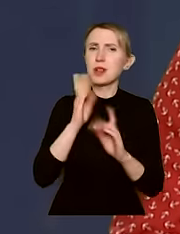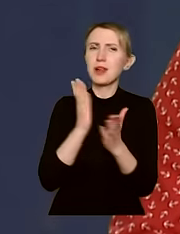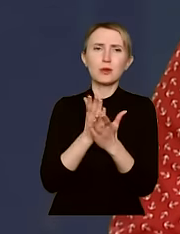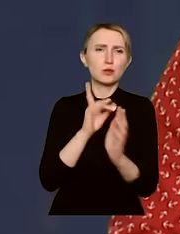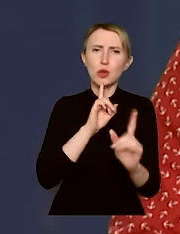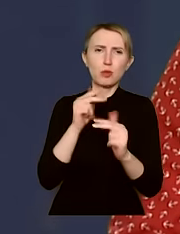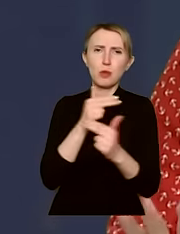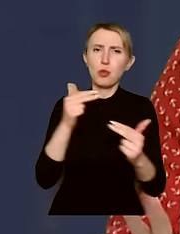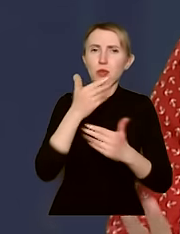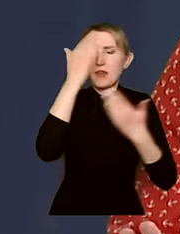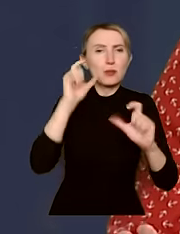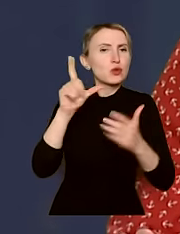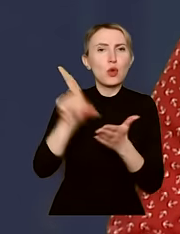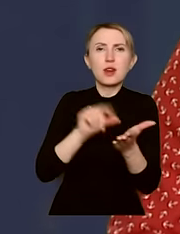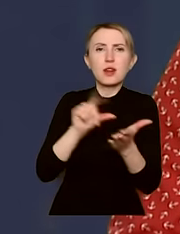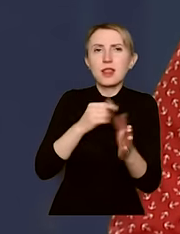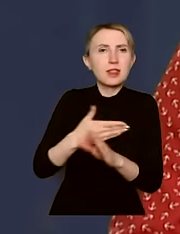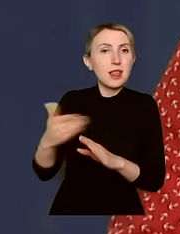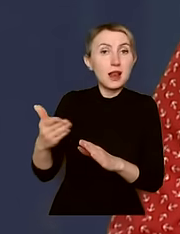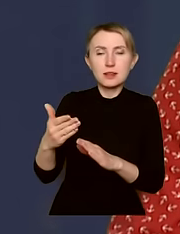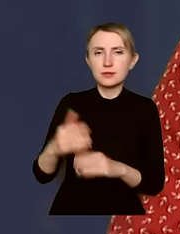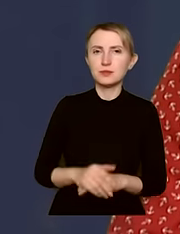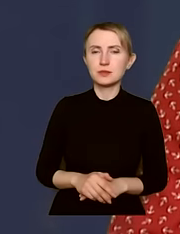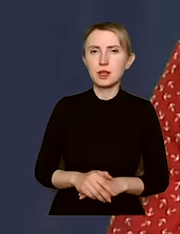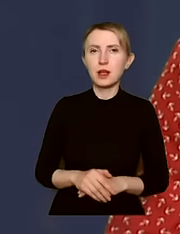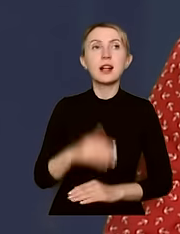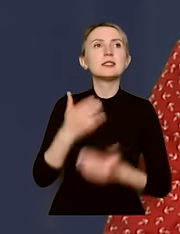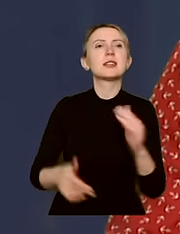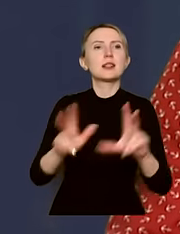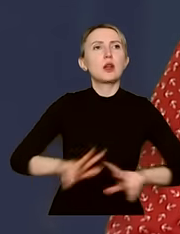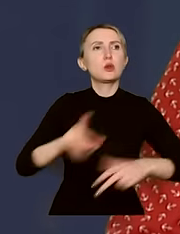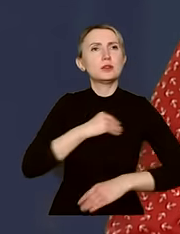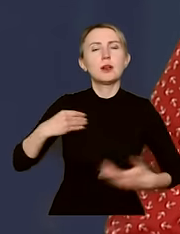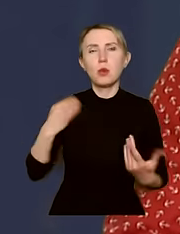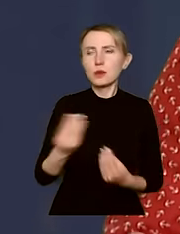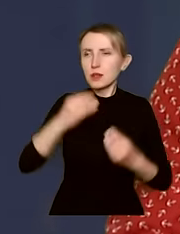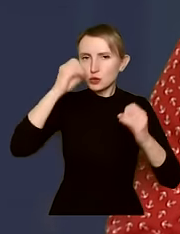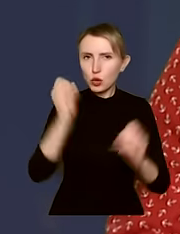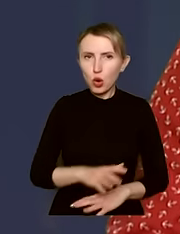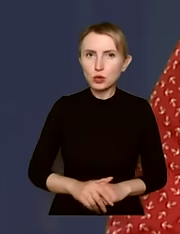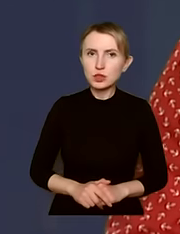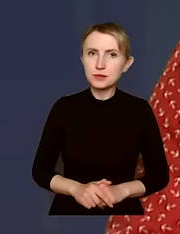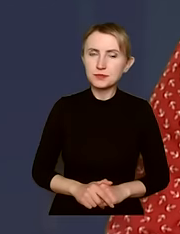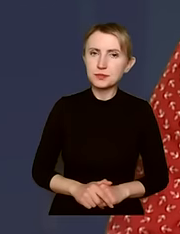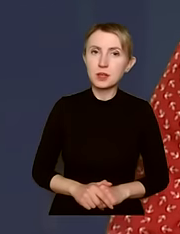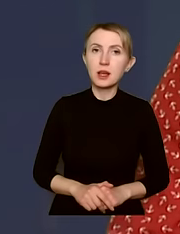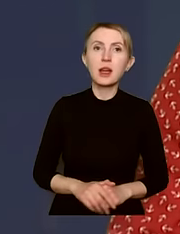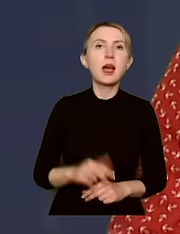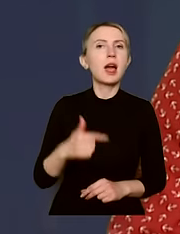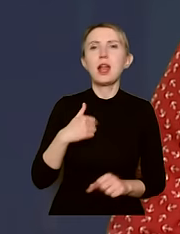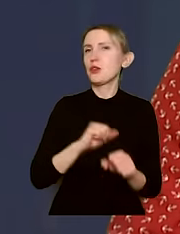co by się zadziało z tymi kredytami i to uderzenie po kieszeni polskich rodzin byłoby jeszcze mocniejsze. Natomiast absolutnie to nie